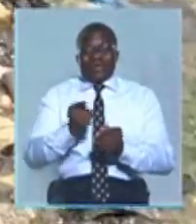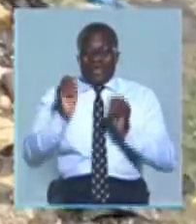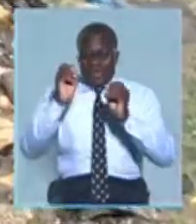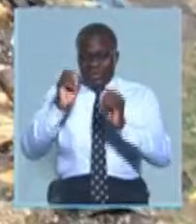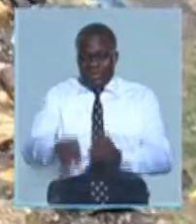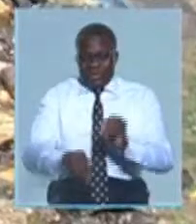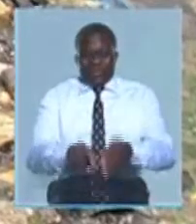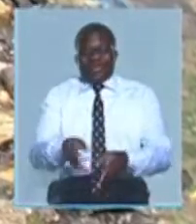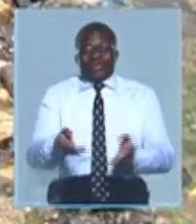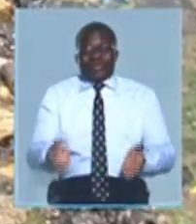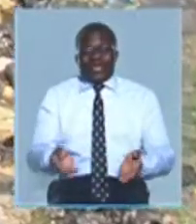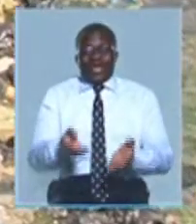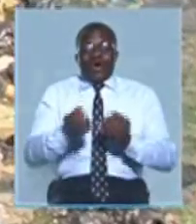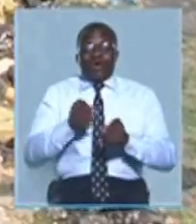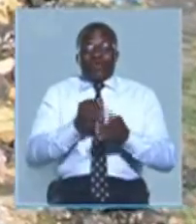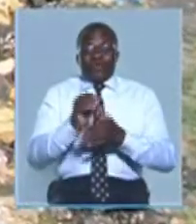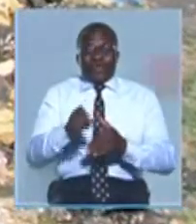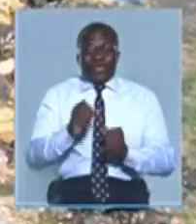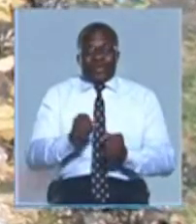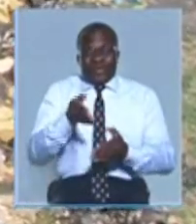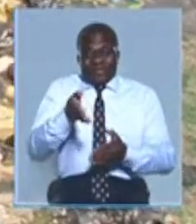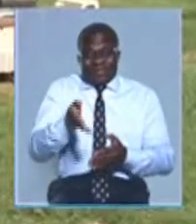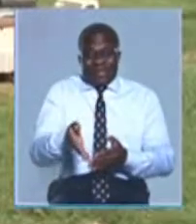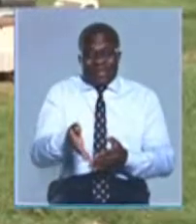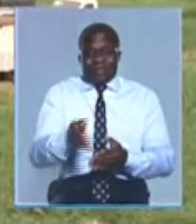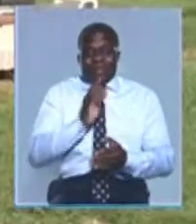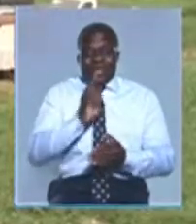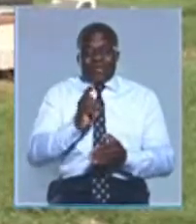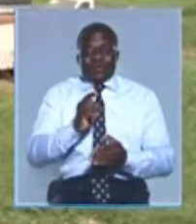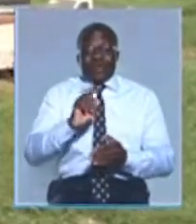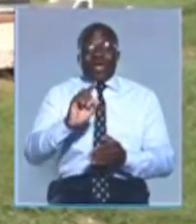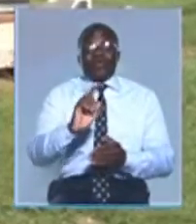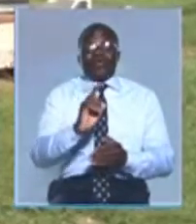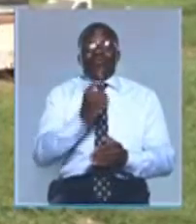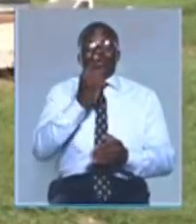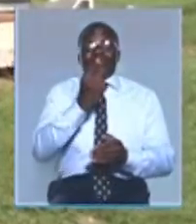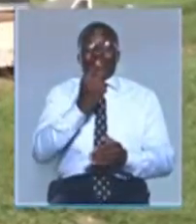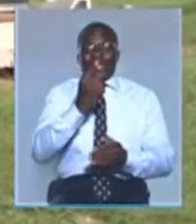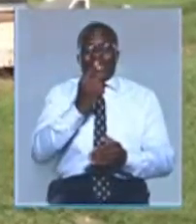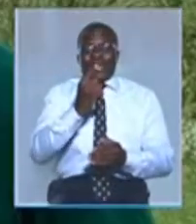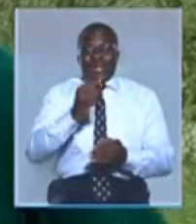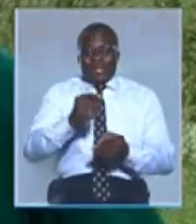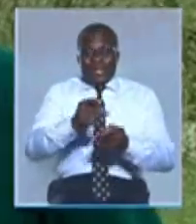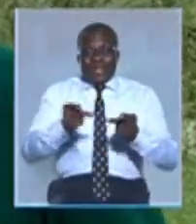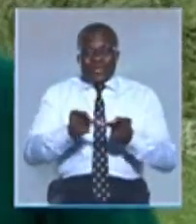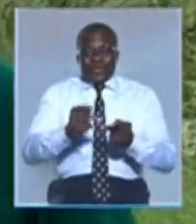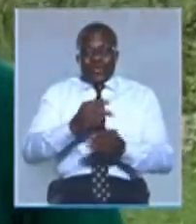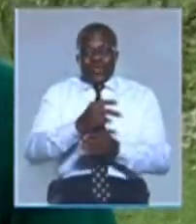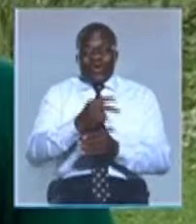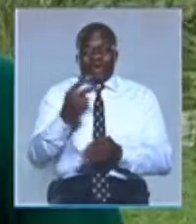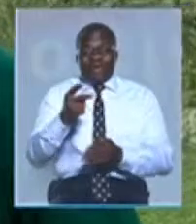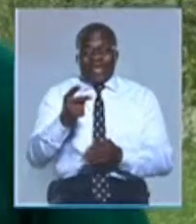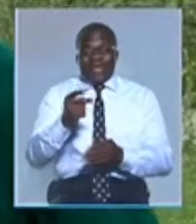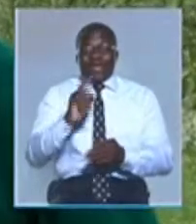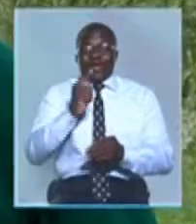présent. On voudrait bien que ça soit le premier, le poumon vert, soit le premier endroit de Cotonou